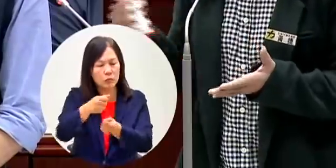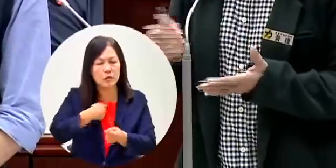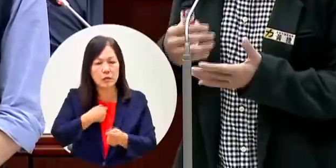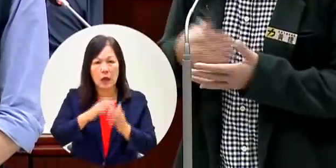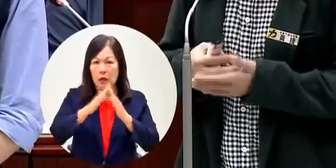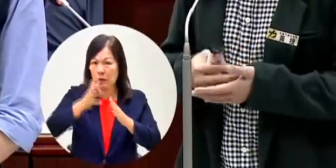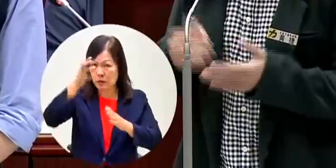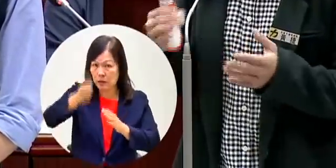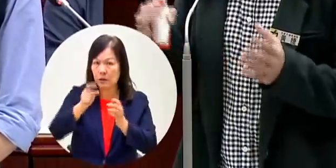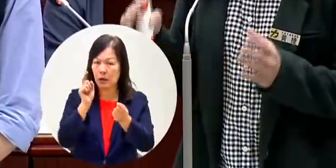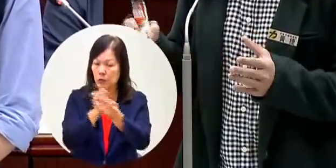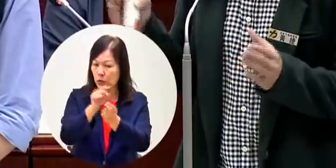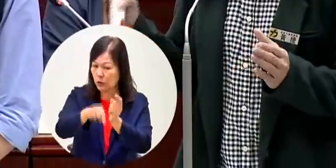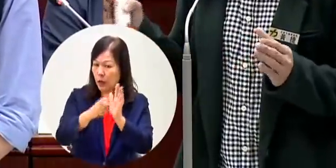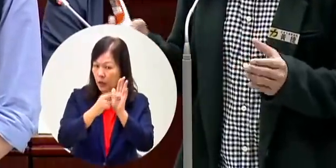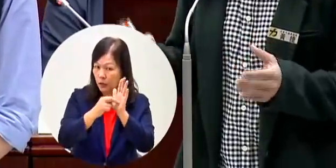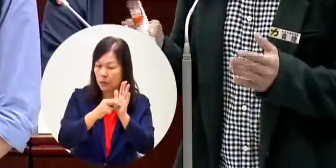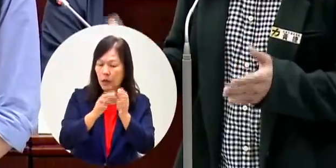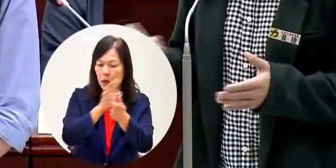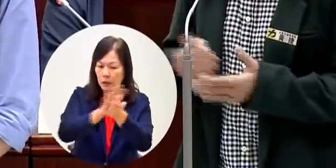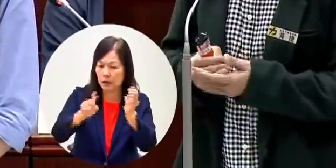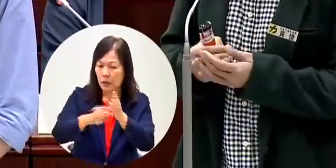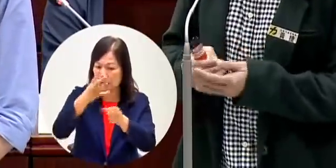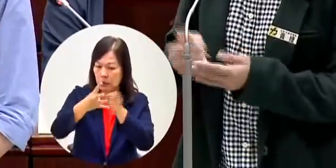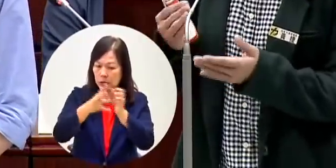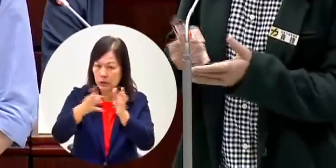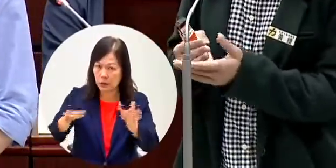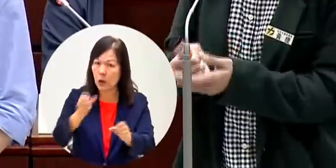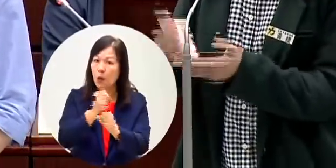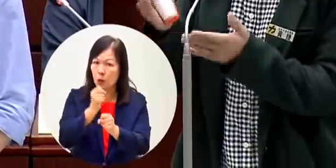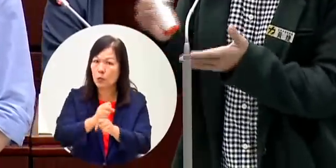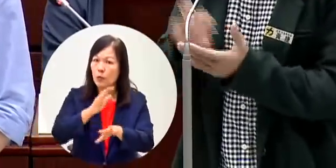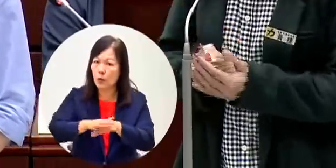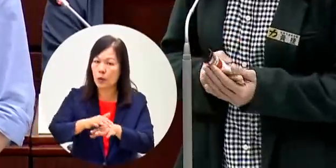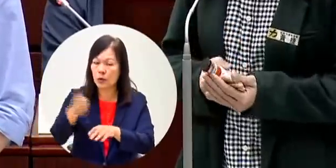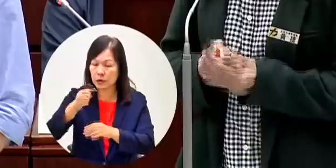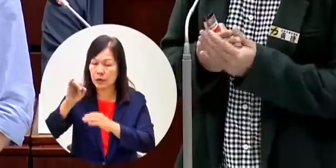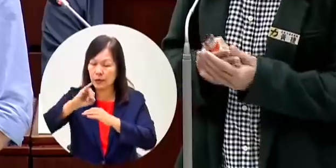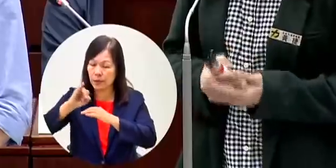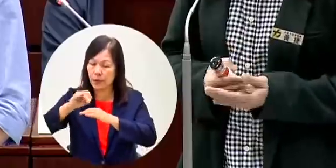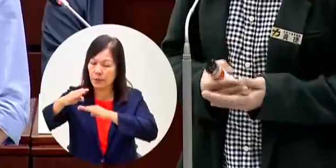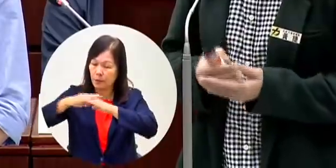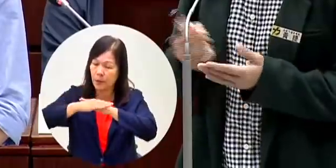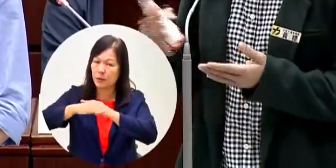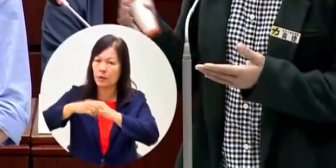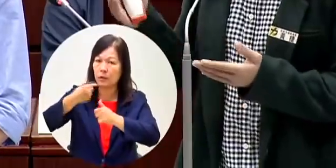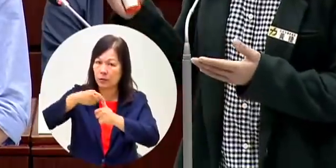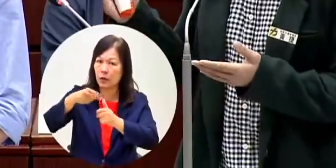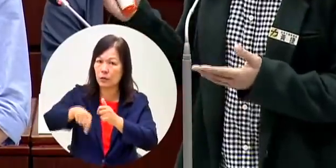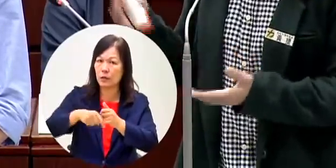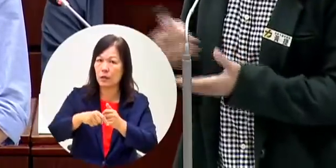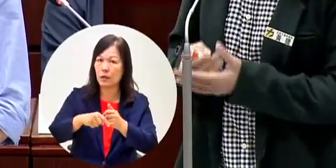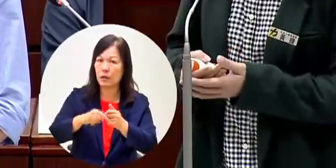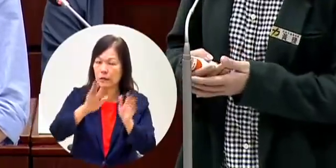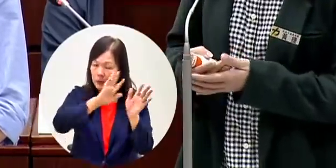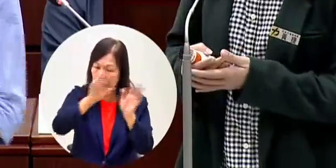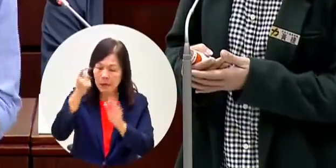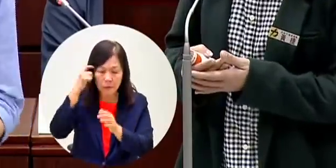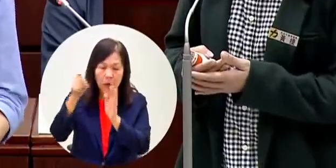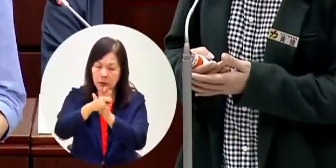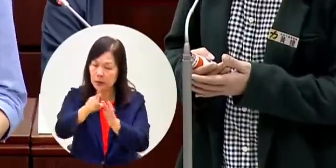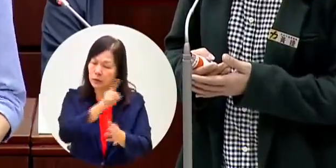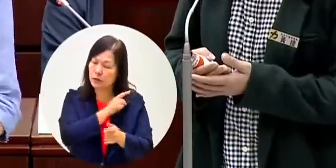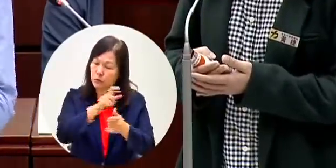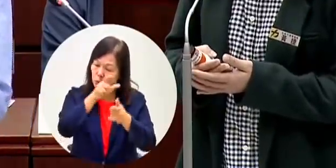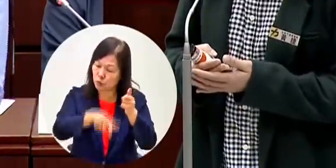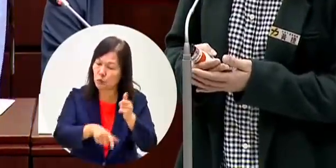未来这四年的施政对于性别平等教育的立场，所以我想问的是，市长个人会同意这样的立场吗？ 我已